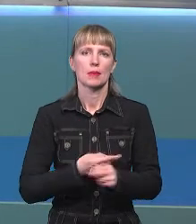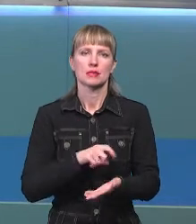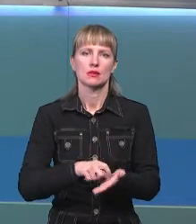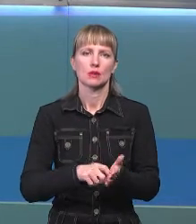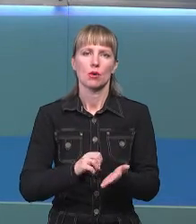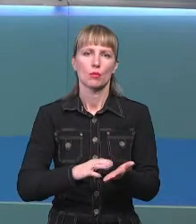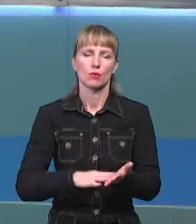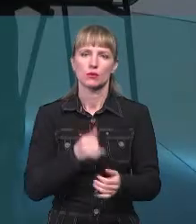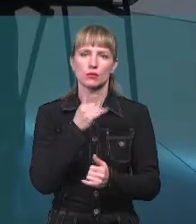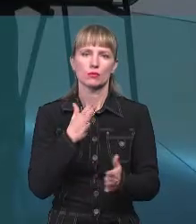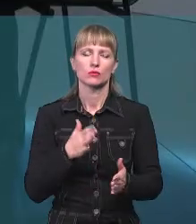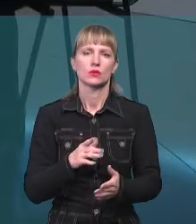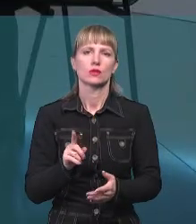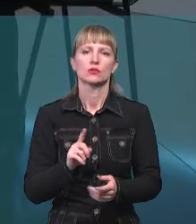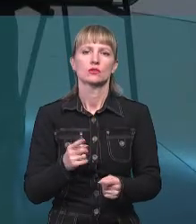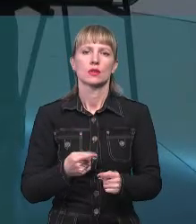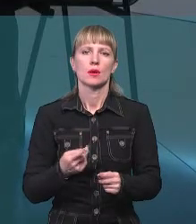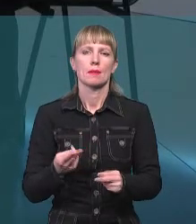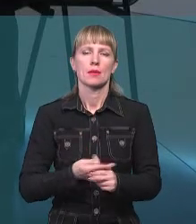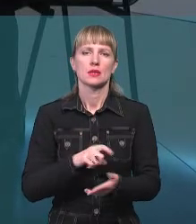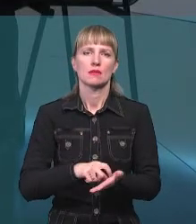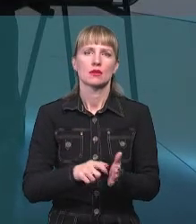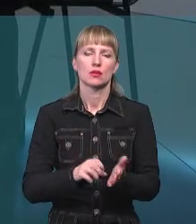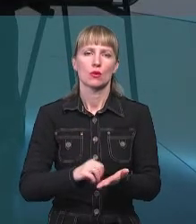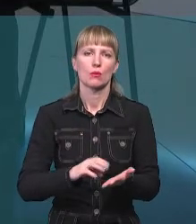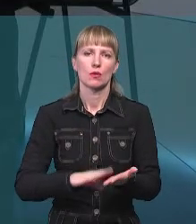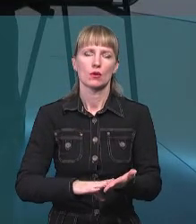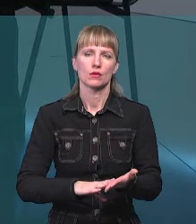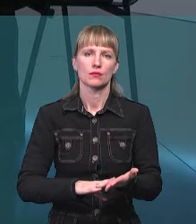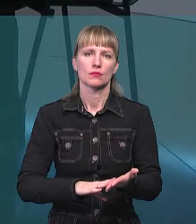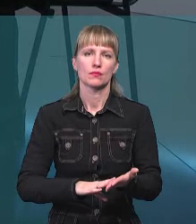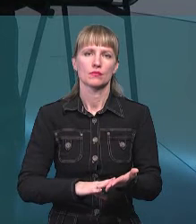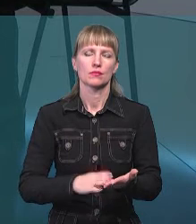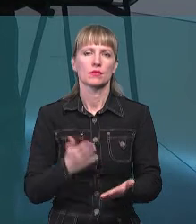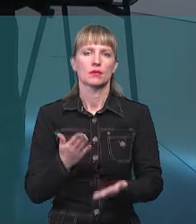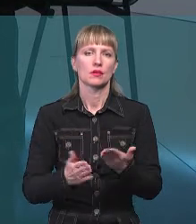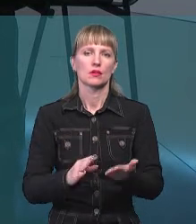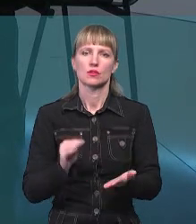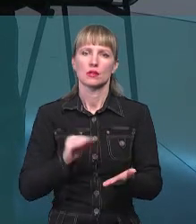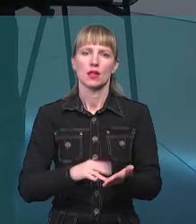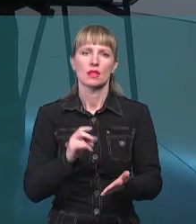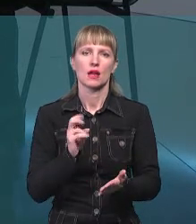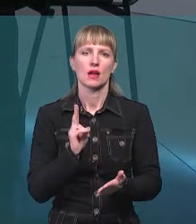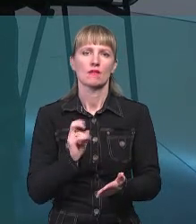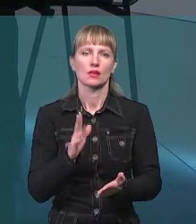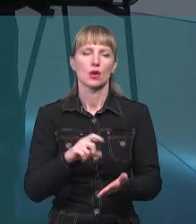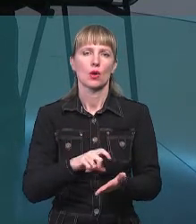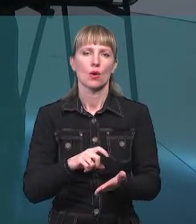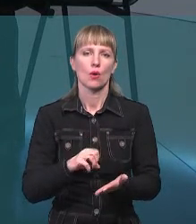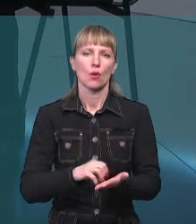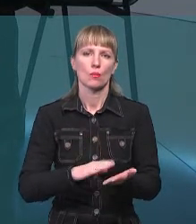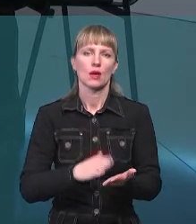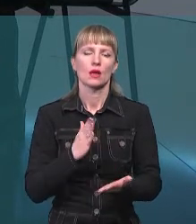можна? Ні, стати не можна. Програми. Без квартирного обліку ми розуміємо, що якщо не ставлять на квартирний облік, значить людина має